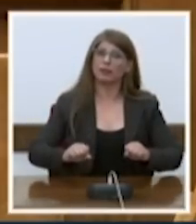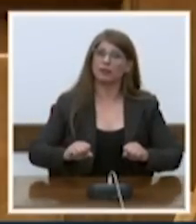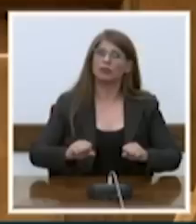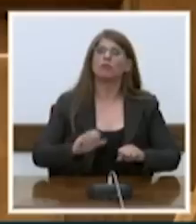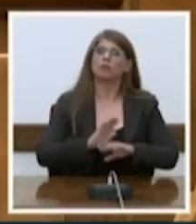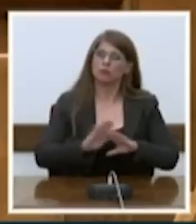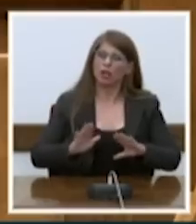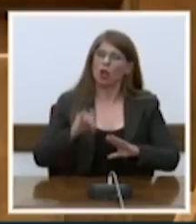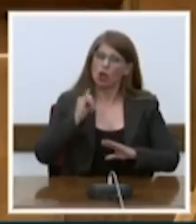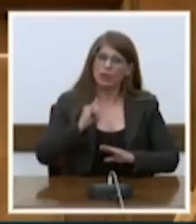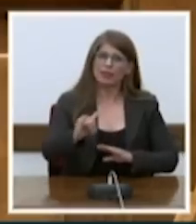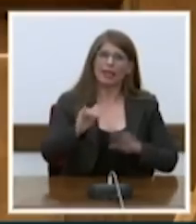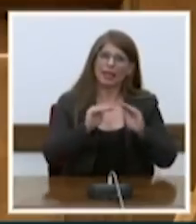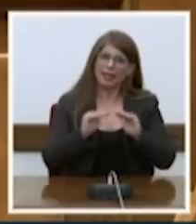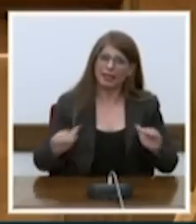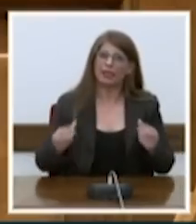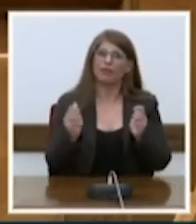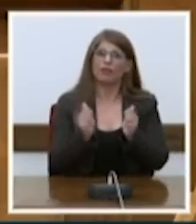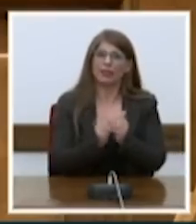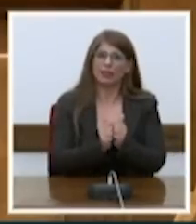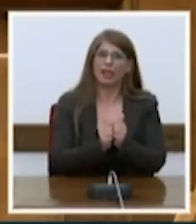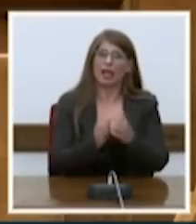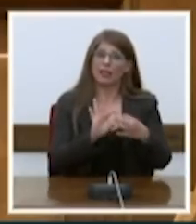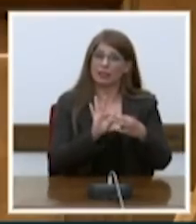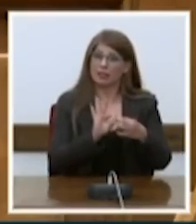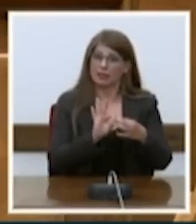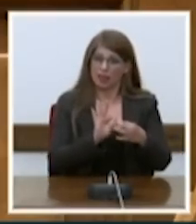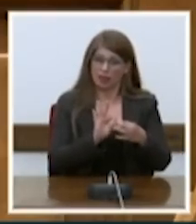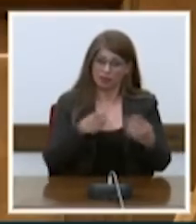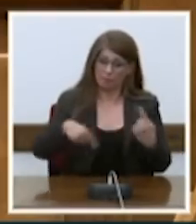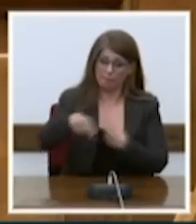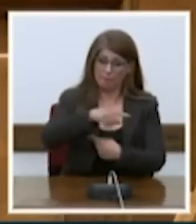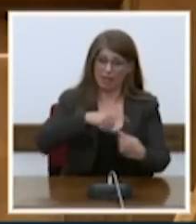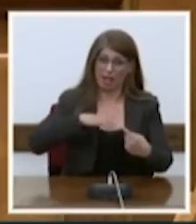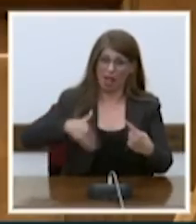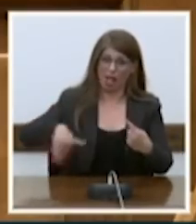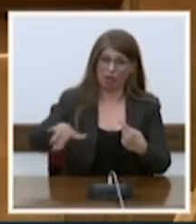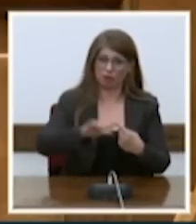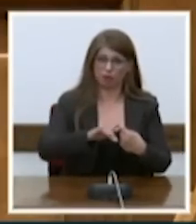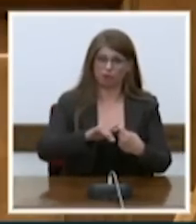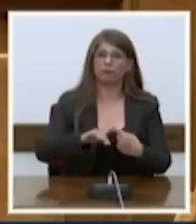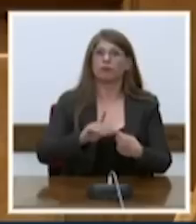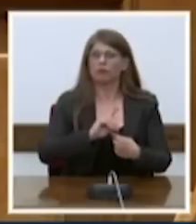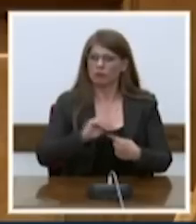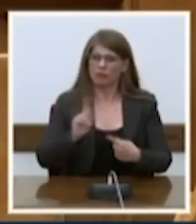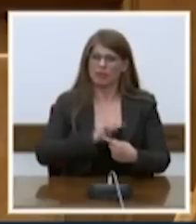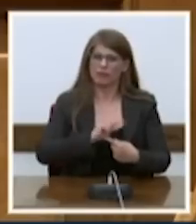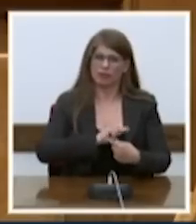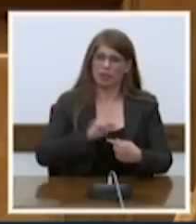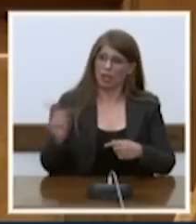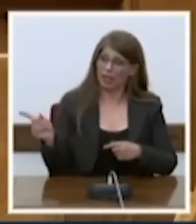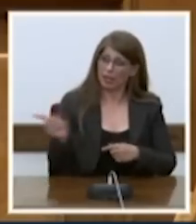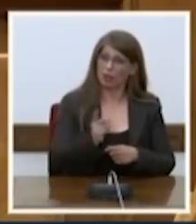η ειρήνη, η φιλία, η συνεργασία ανάμεσα στους λαούς, κόντρα στα συμφέροντα εκείνων που